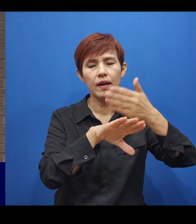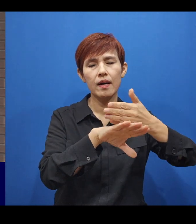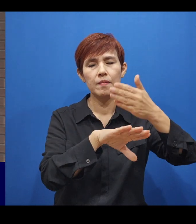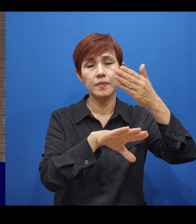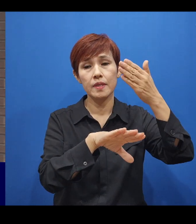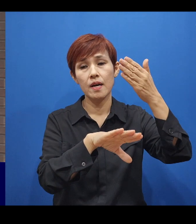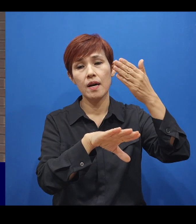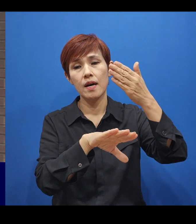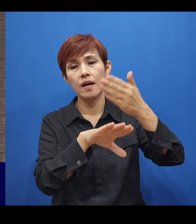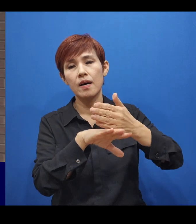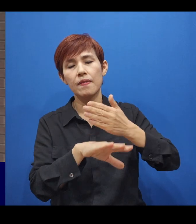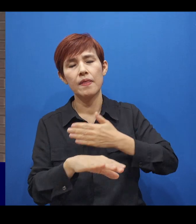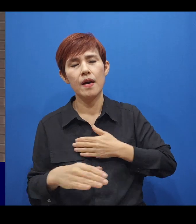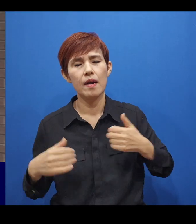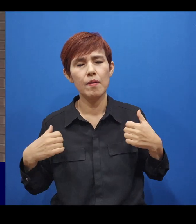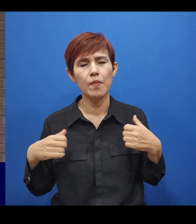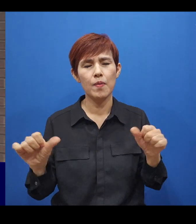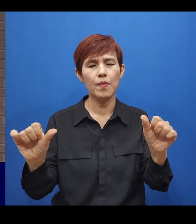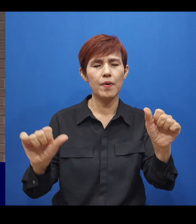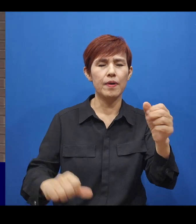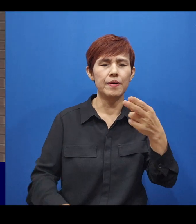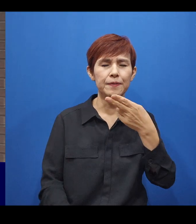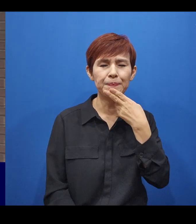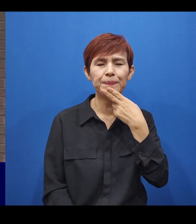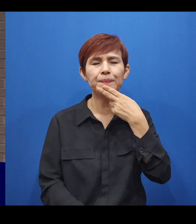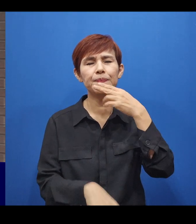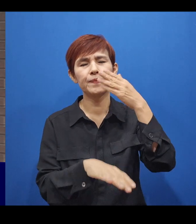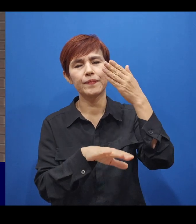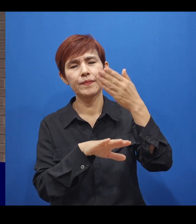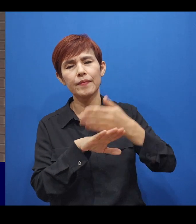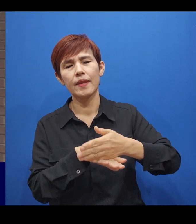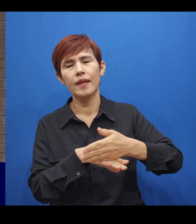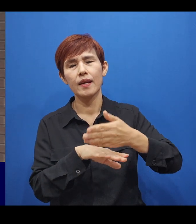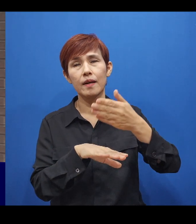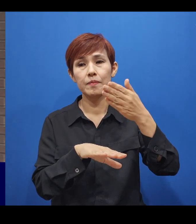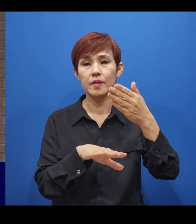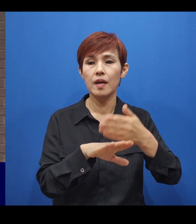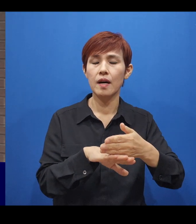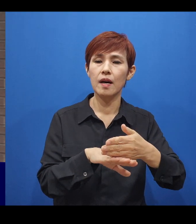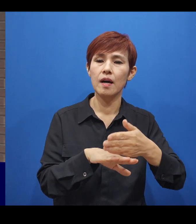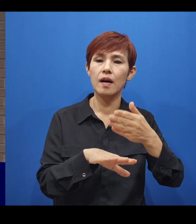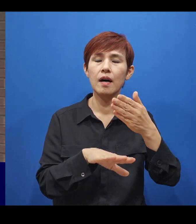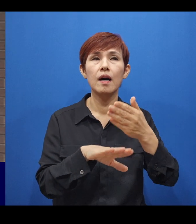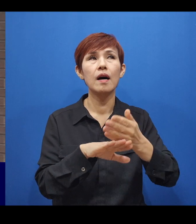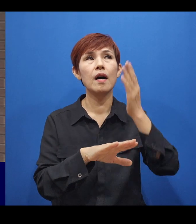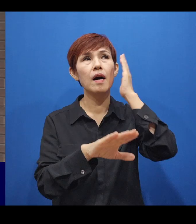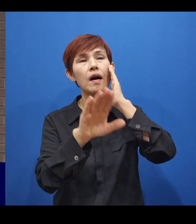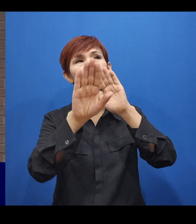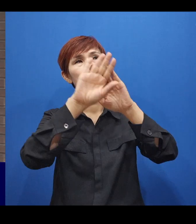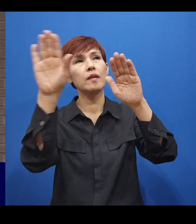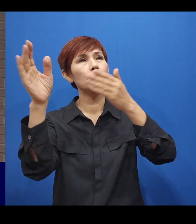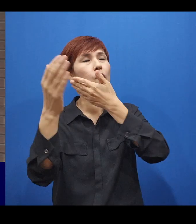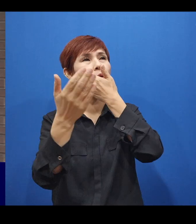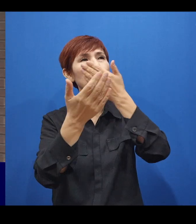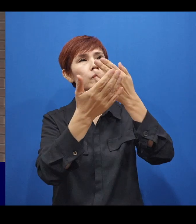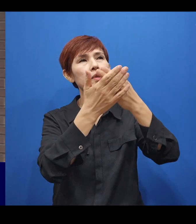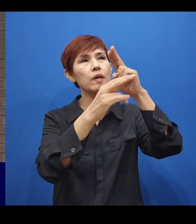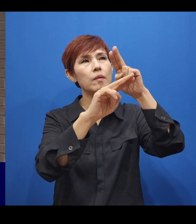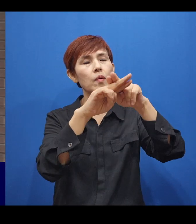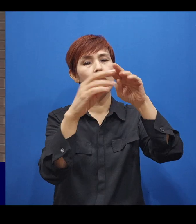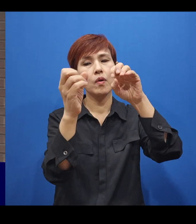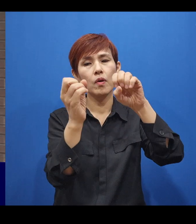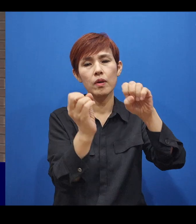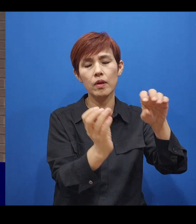부르심에 감사, 날 놓지 않으심 감사. 하늘